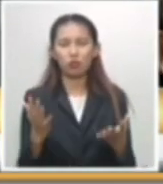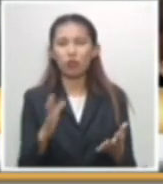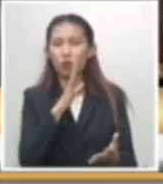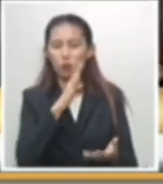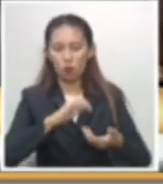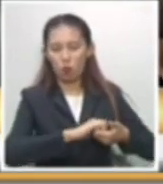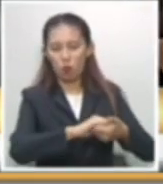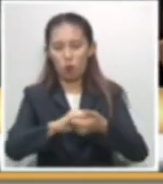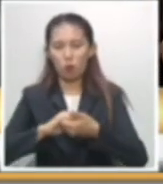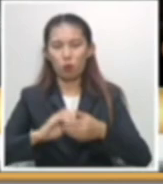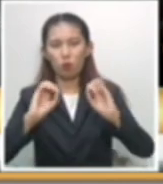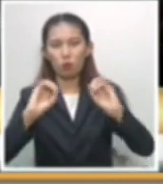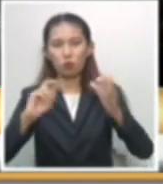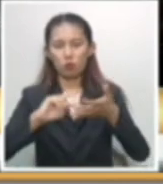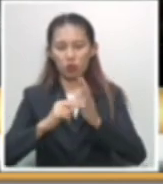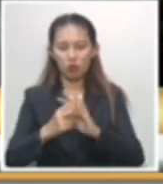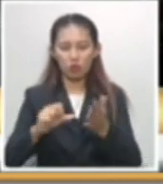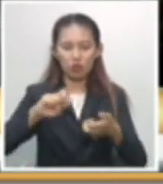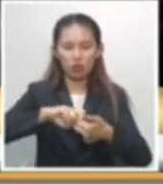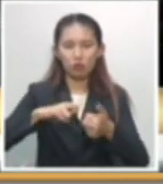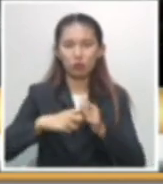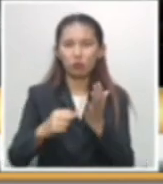จจะลอยก็จริงเงิน